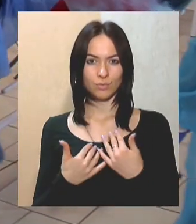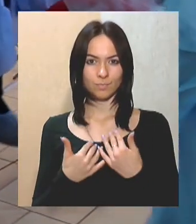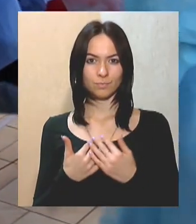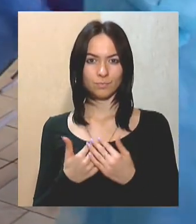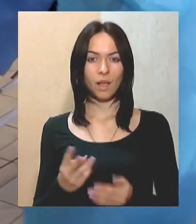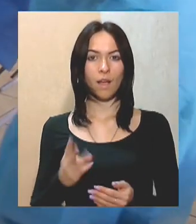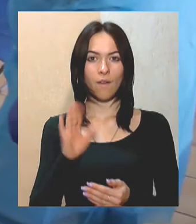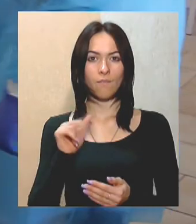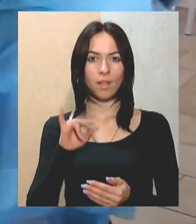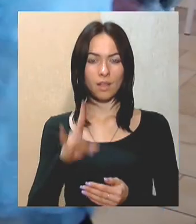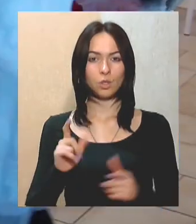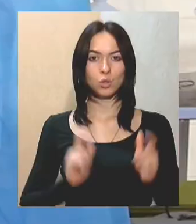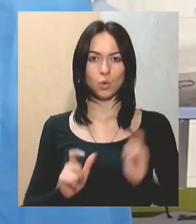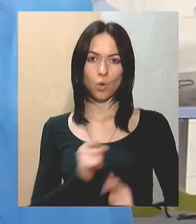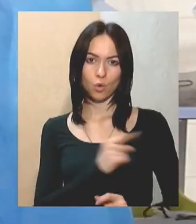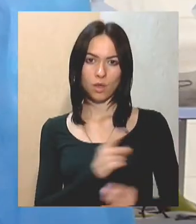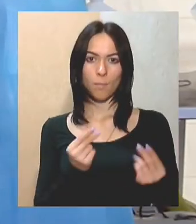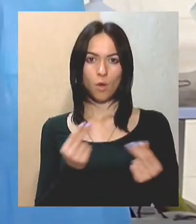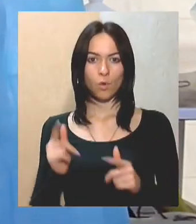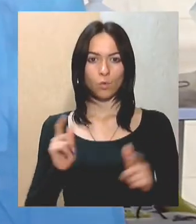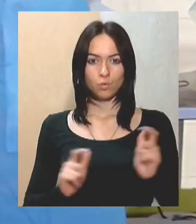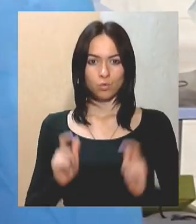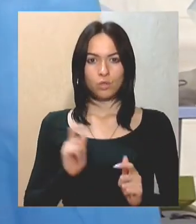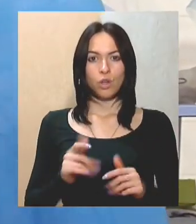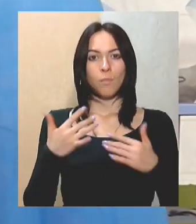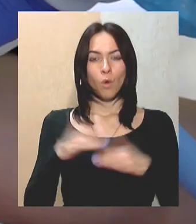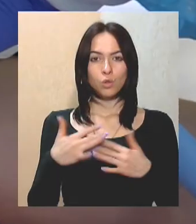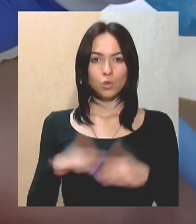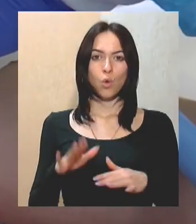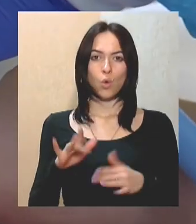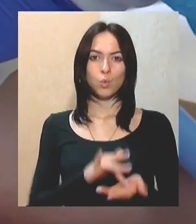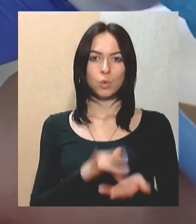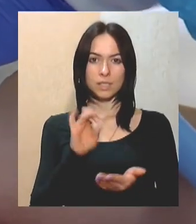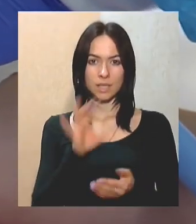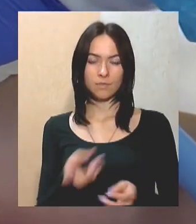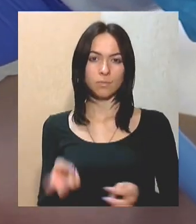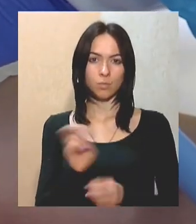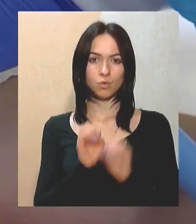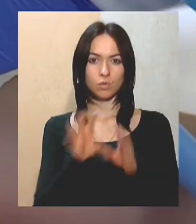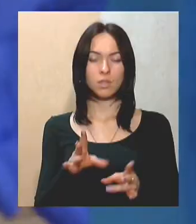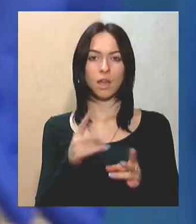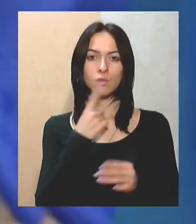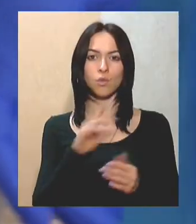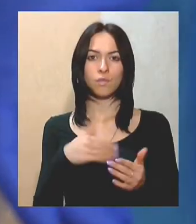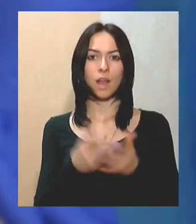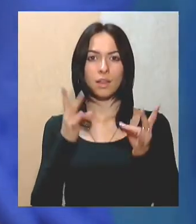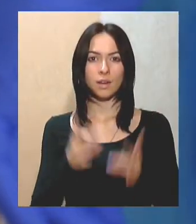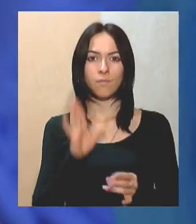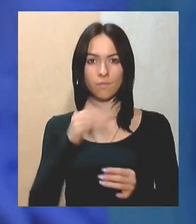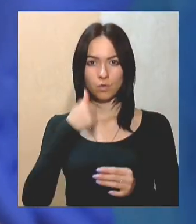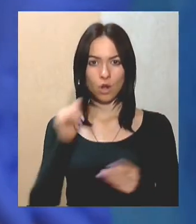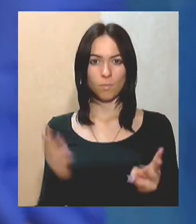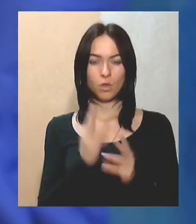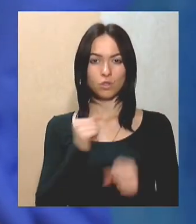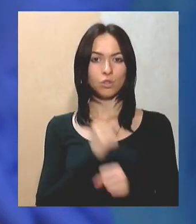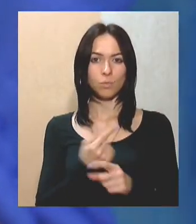Валентин – студент Одеського професійного училища морського туристичного сервісу. Прийшов здати кров для травмованих у вчорашній пожежі. Зробив це